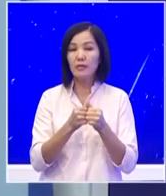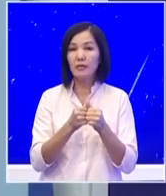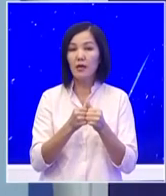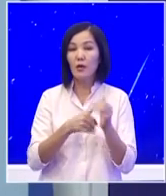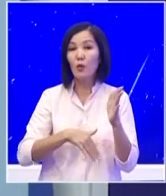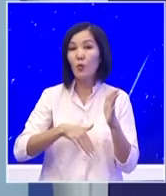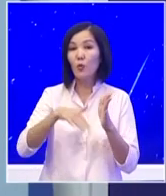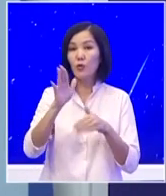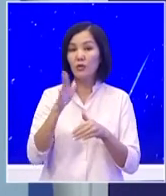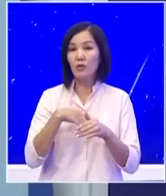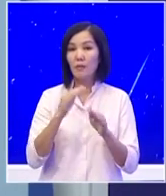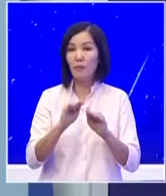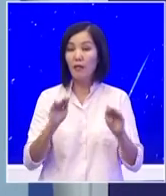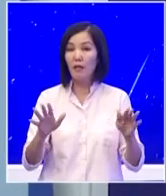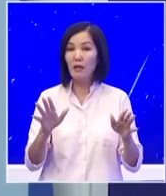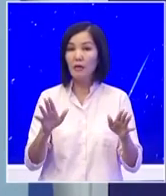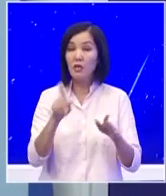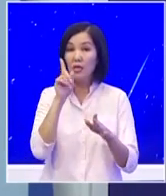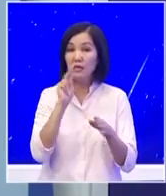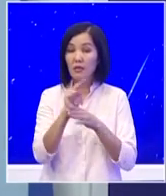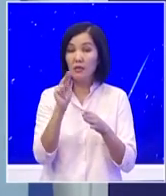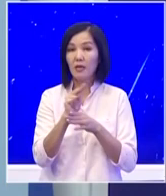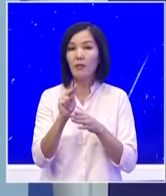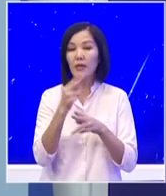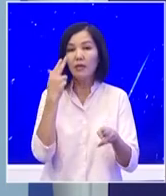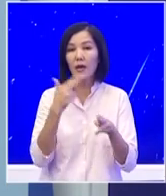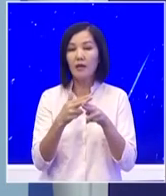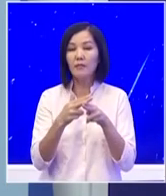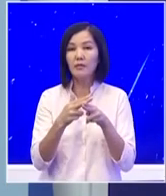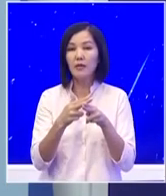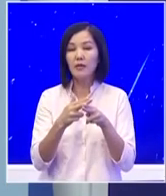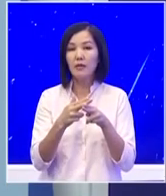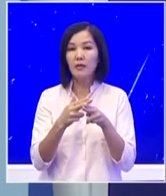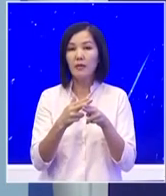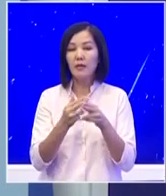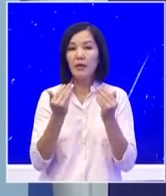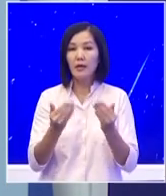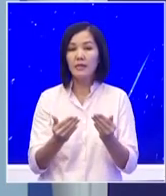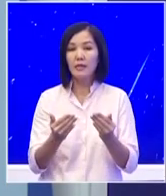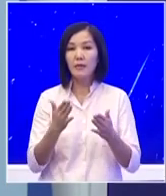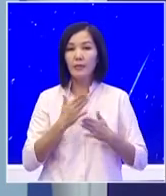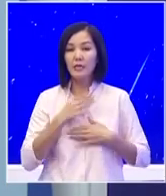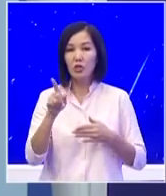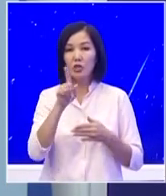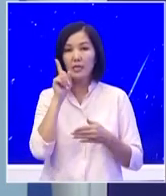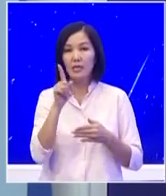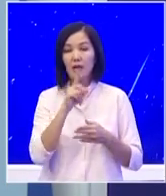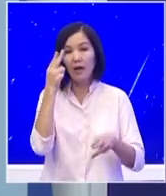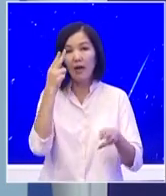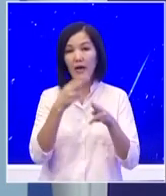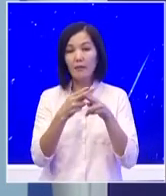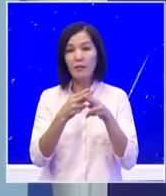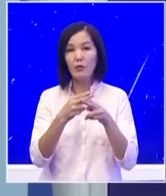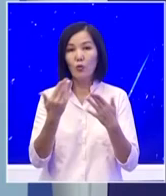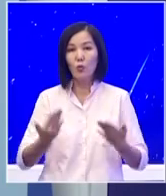азамат, жақсы шәкірттер тәрбиелеген ағамыз. Сондықтан қай тұрғыдан алғанда да қазіргі біздің жастарға ағамыздың өмір